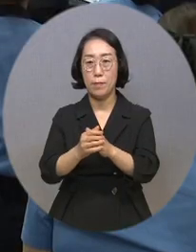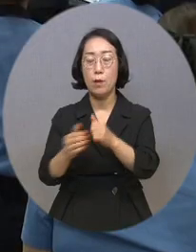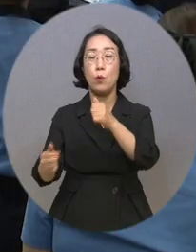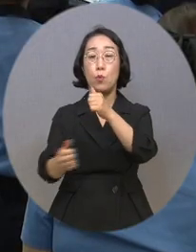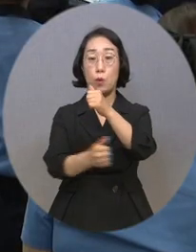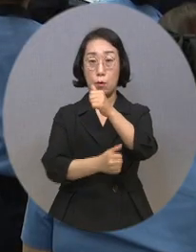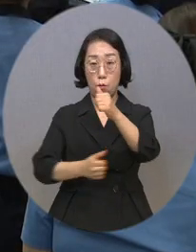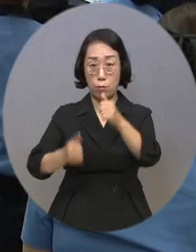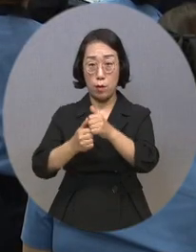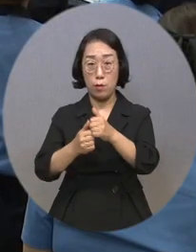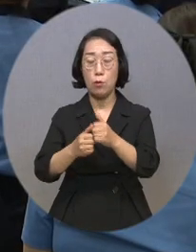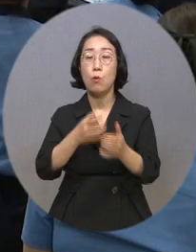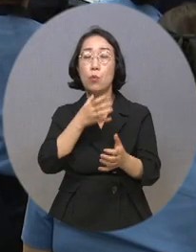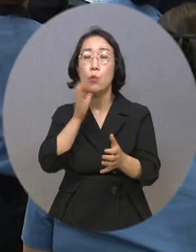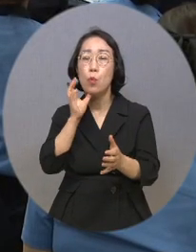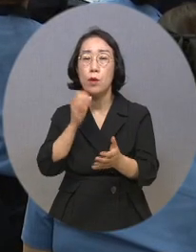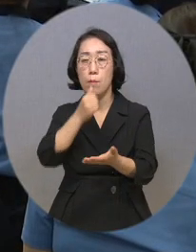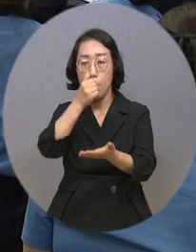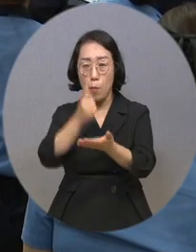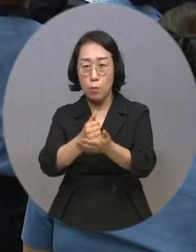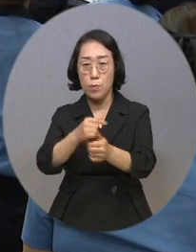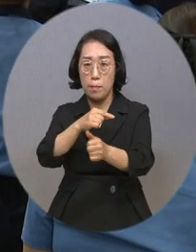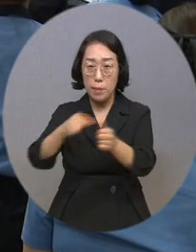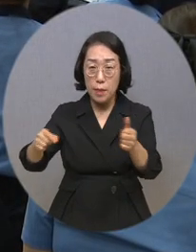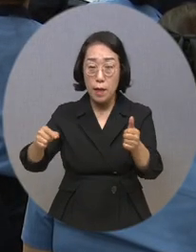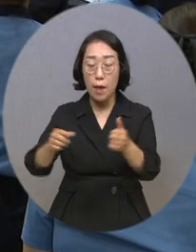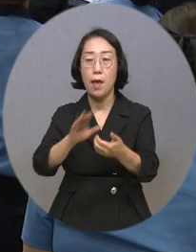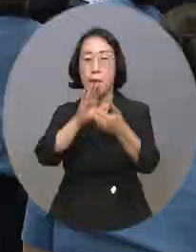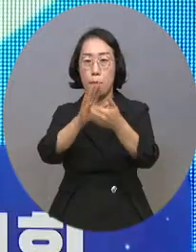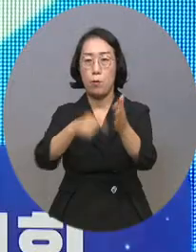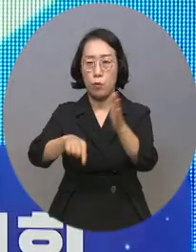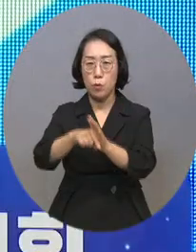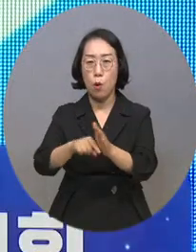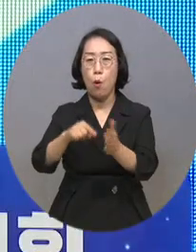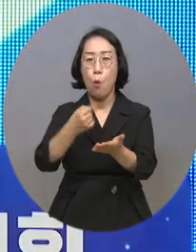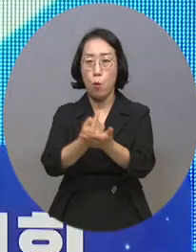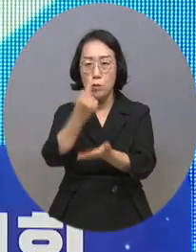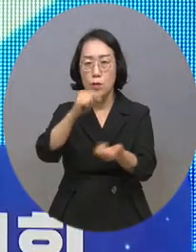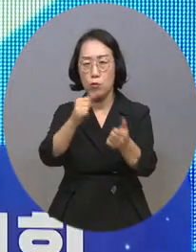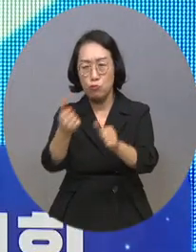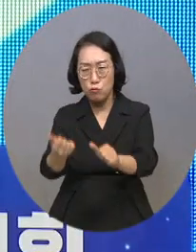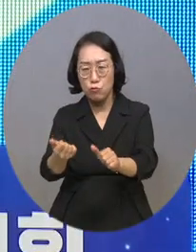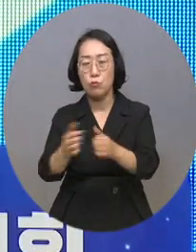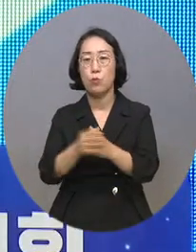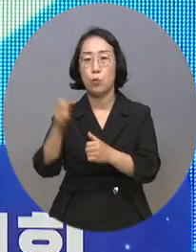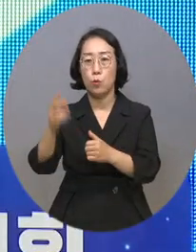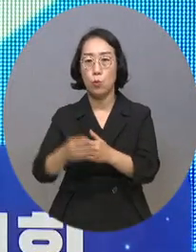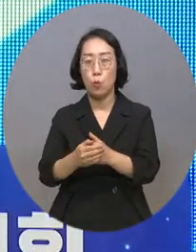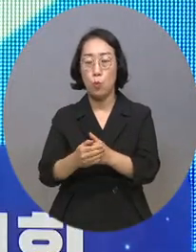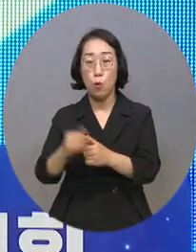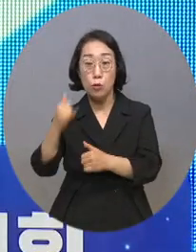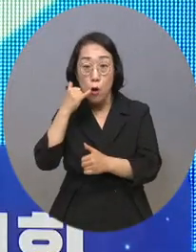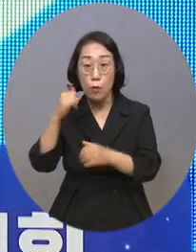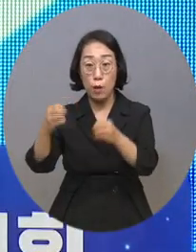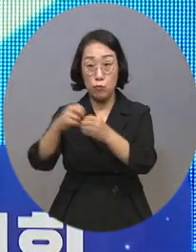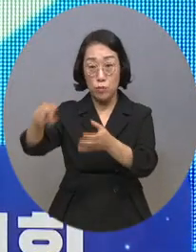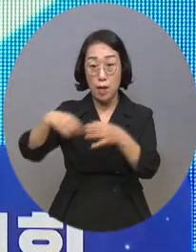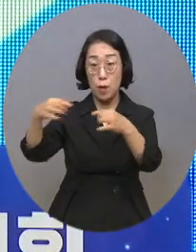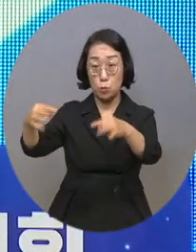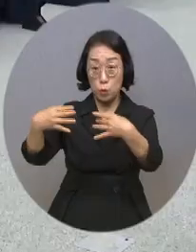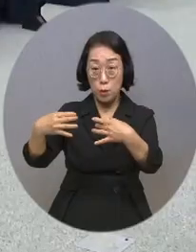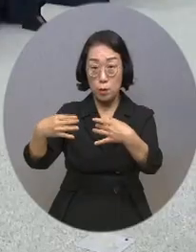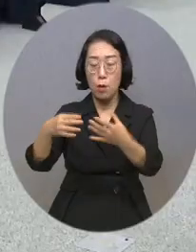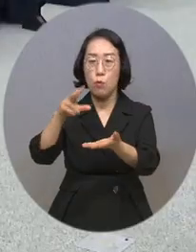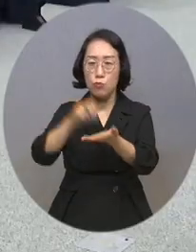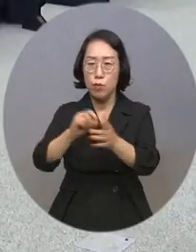자치경찰위원회는 어르신 범죄 피해 예방 종합안전대책으로 고독사와 보이스피싱 등 660여 건의 어르신 치안 문제를